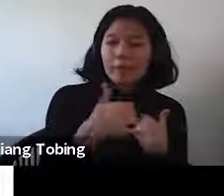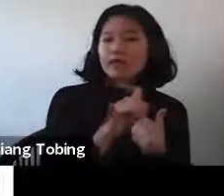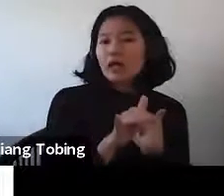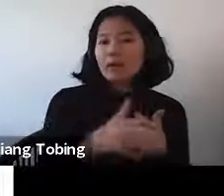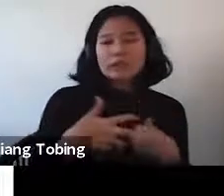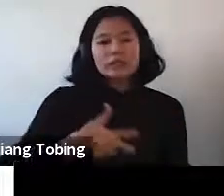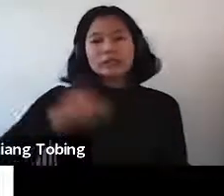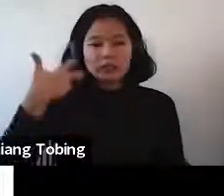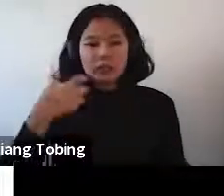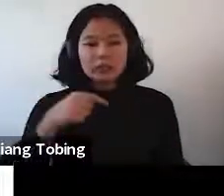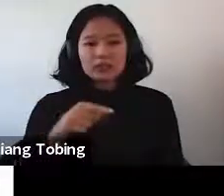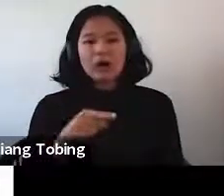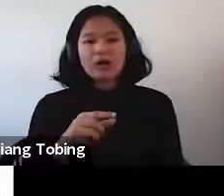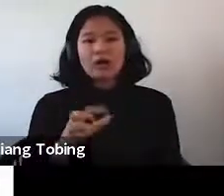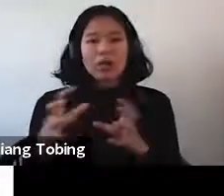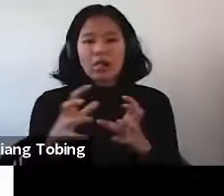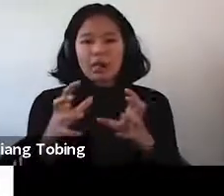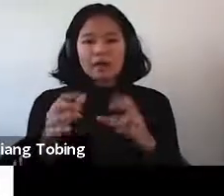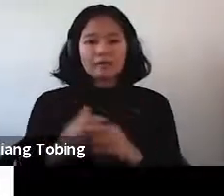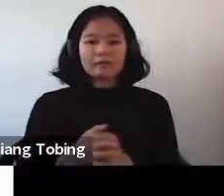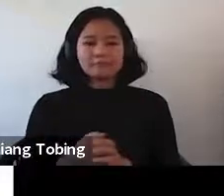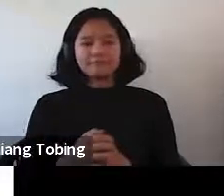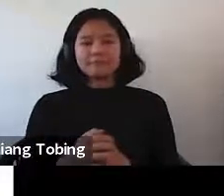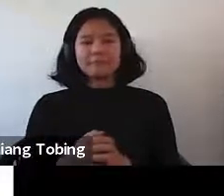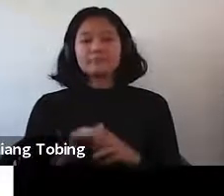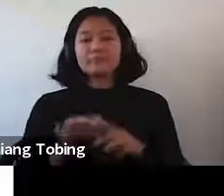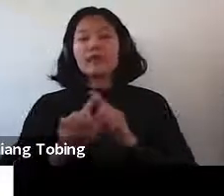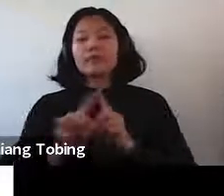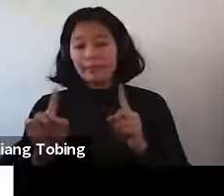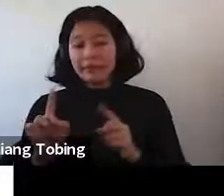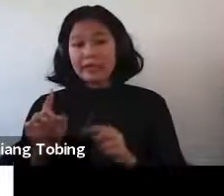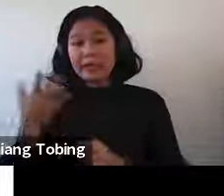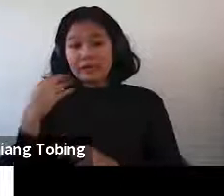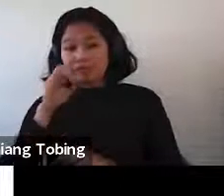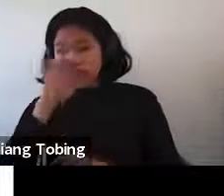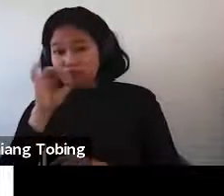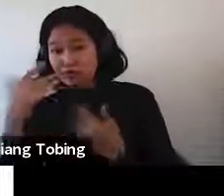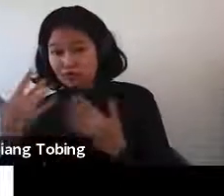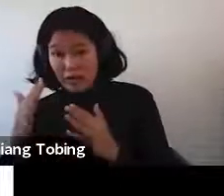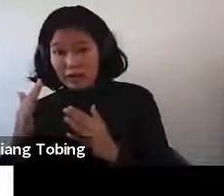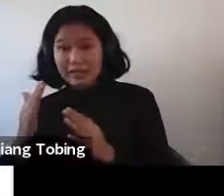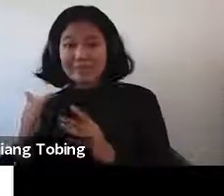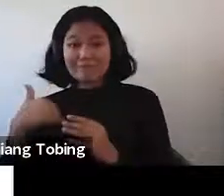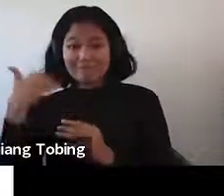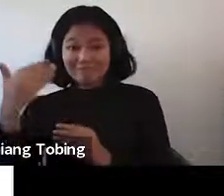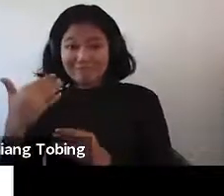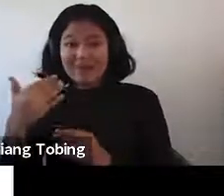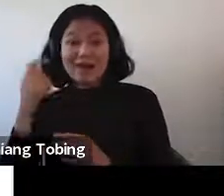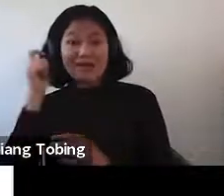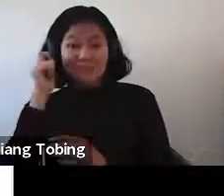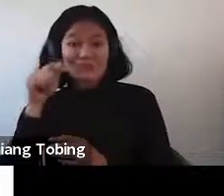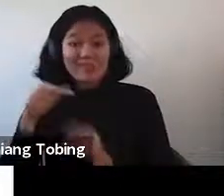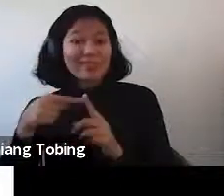jadi hubungannya itu semakin tegang. Nah, tapi tadi saya sudah sampaikan di depan bahwa perempuan itu berasal